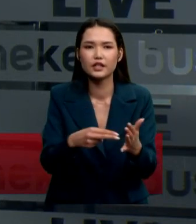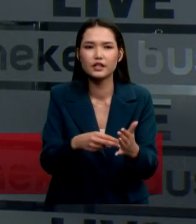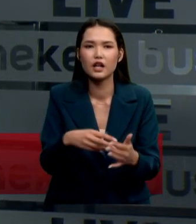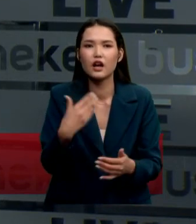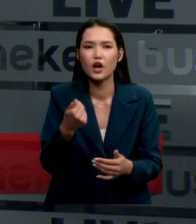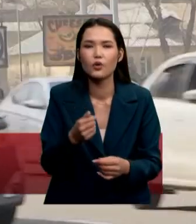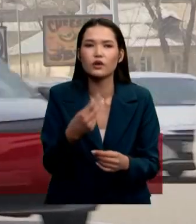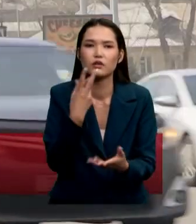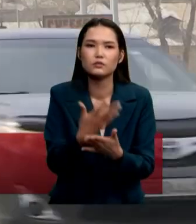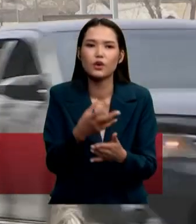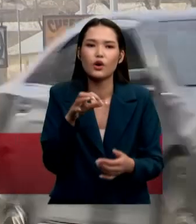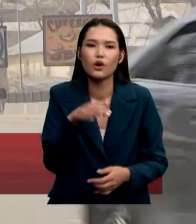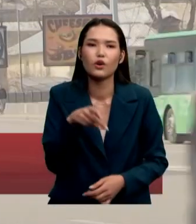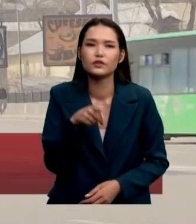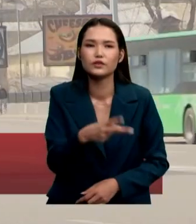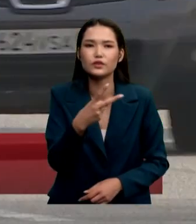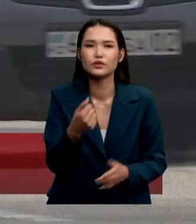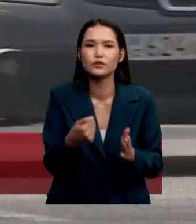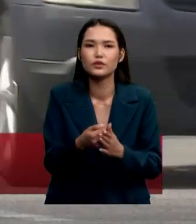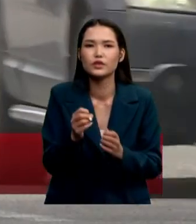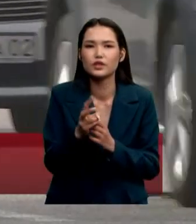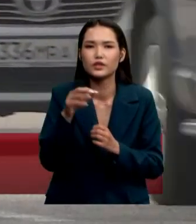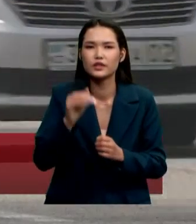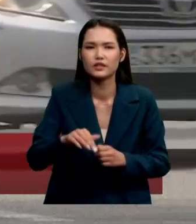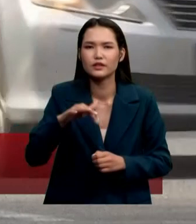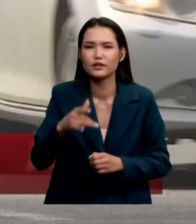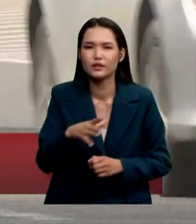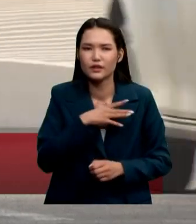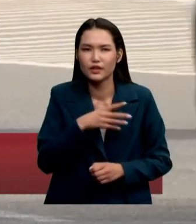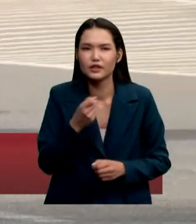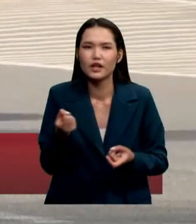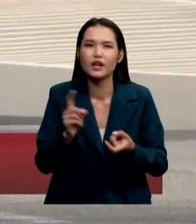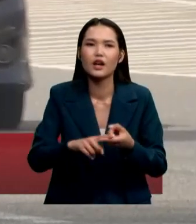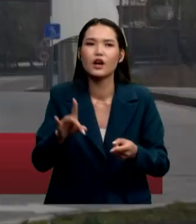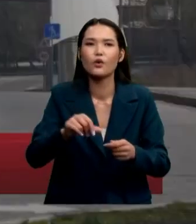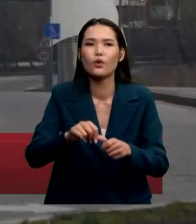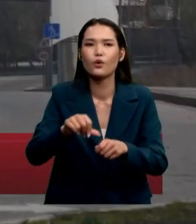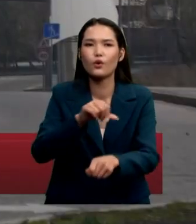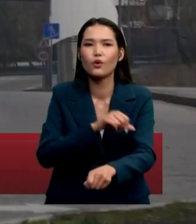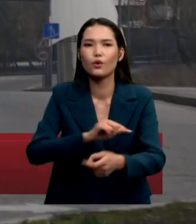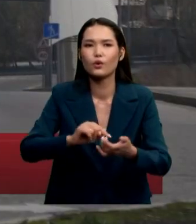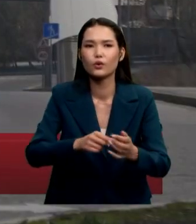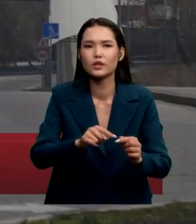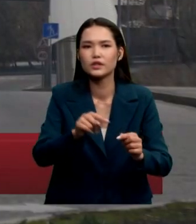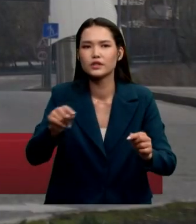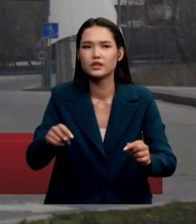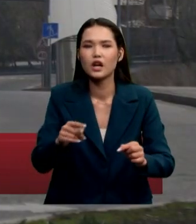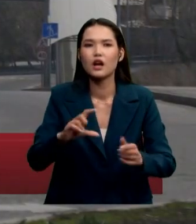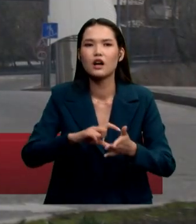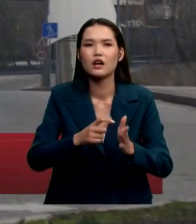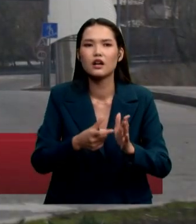поездку. Они варьируются от 1200 до 12 тысяч тенге в зависимости от расстояния до пункта назначения и класса